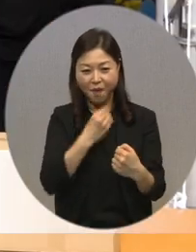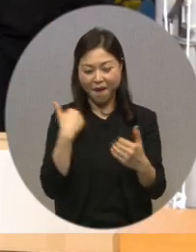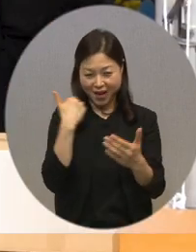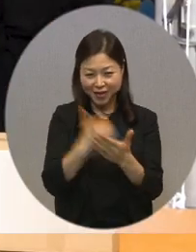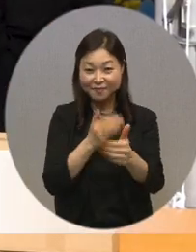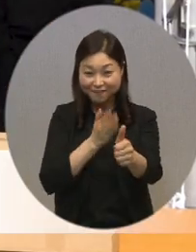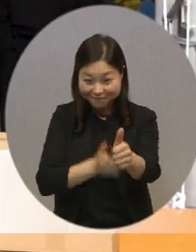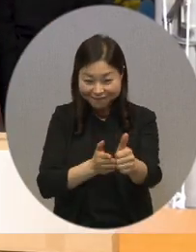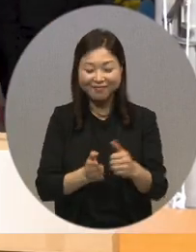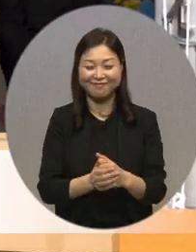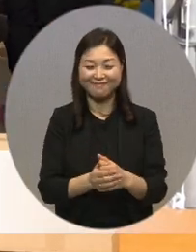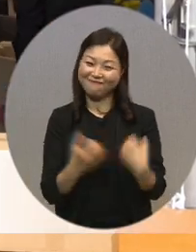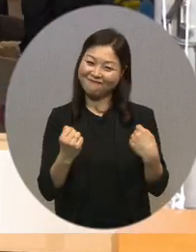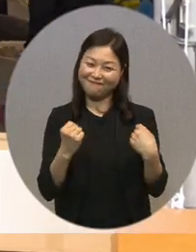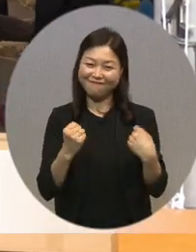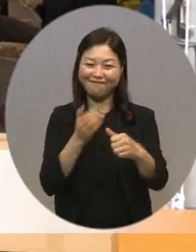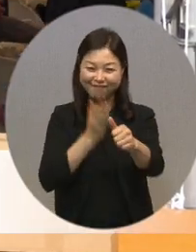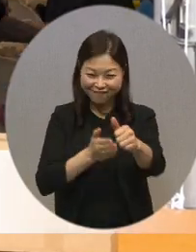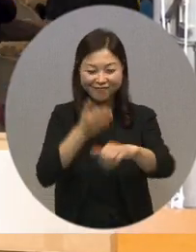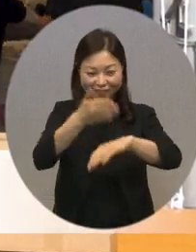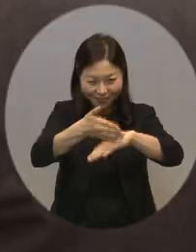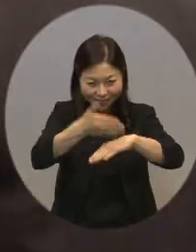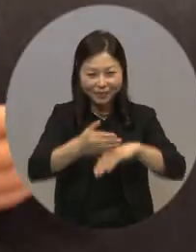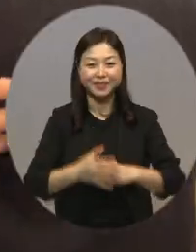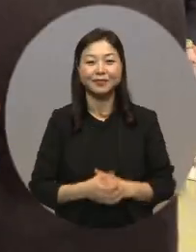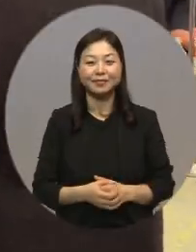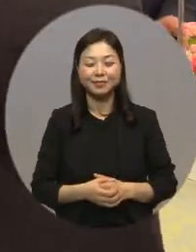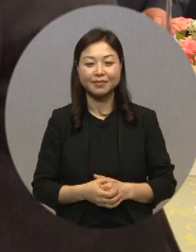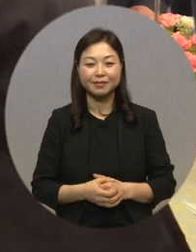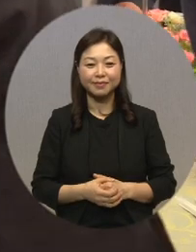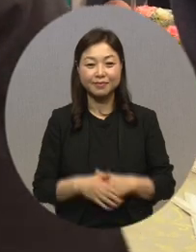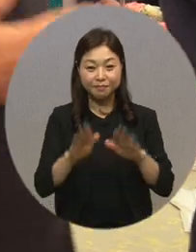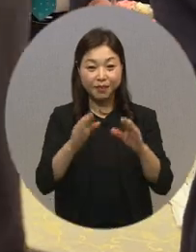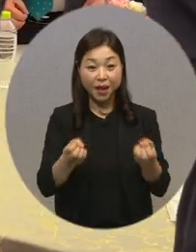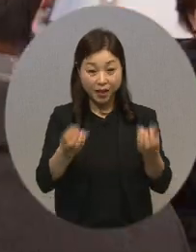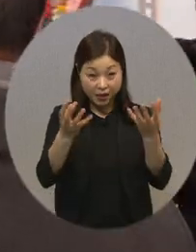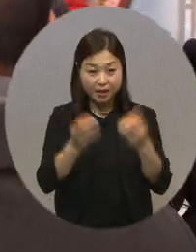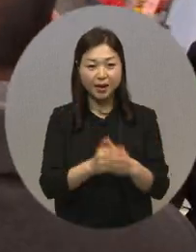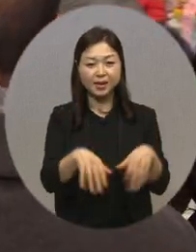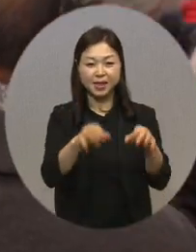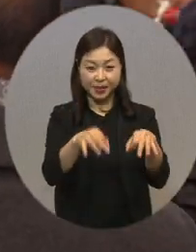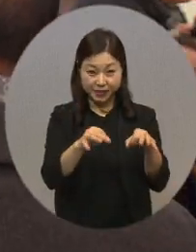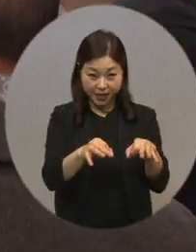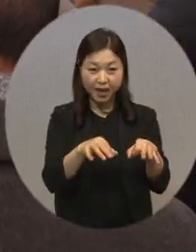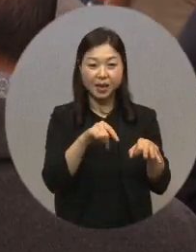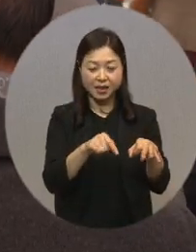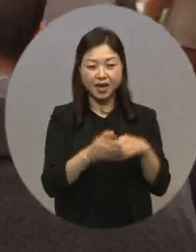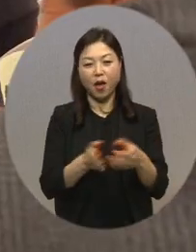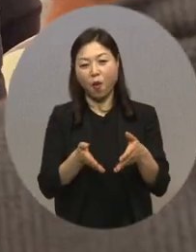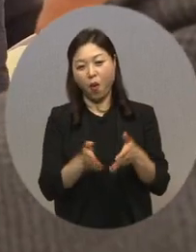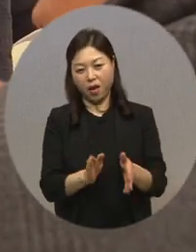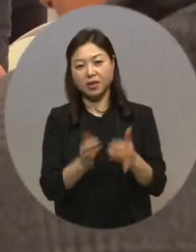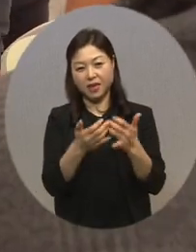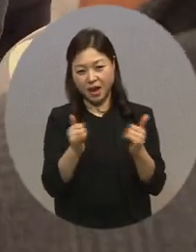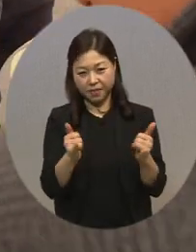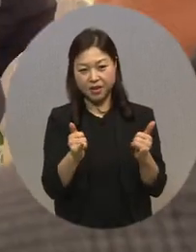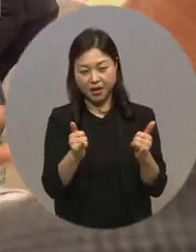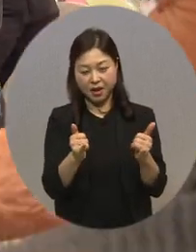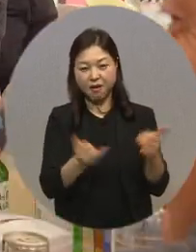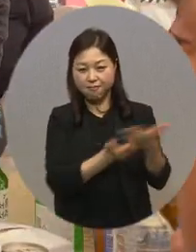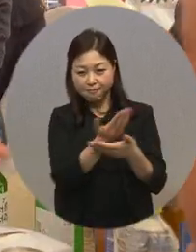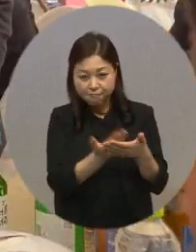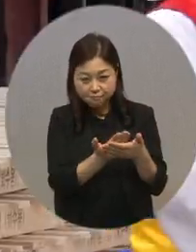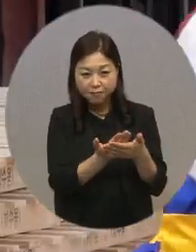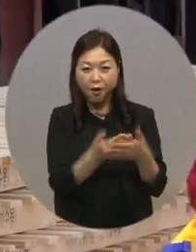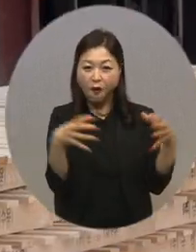예, 만수무강하십시오. 고맙습니다. 이번 행사를 통해서 김제시 재경 향후 회원들의 교류 및 화합과